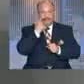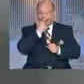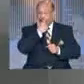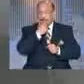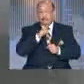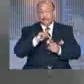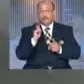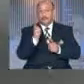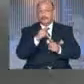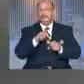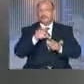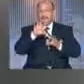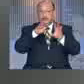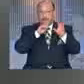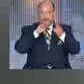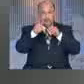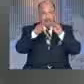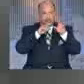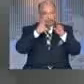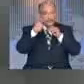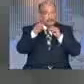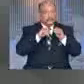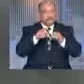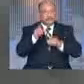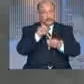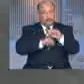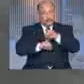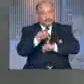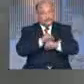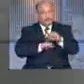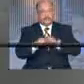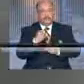على معناها المستحدثات